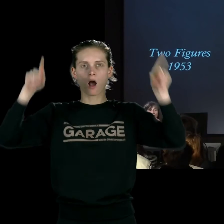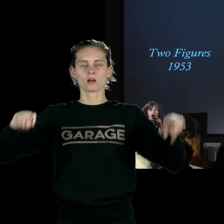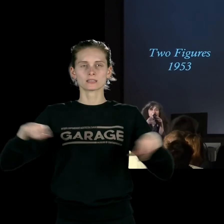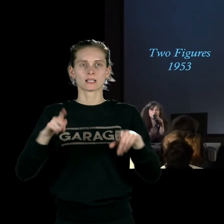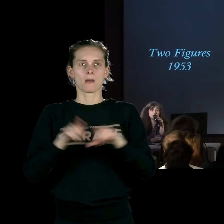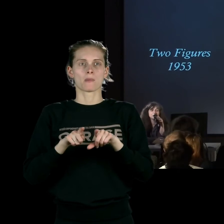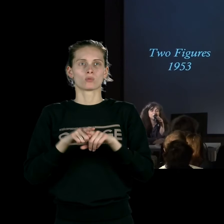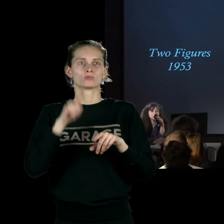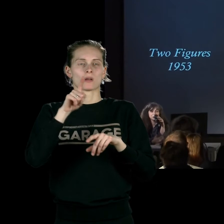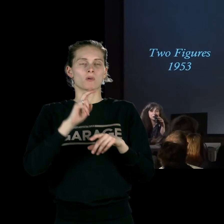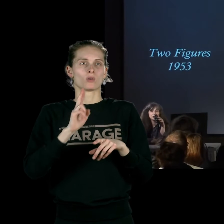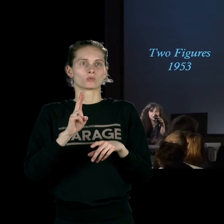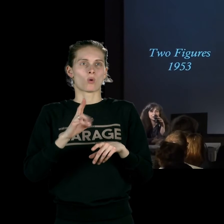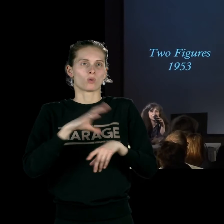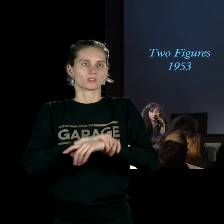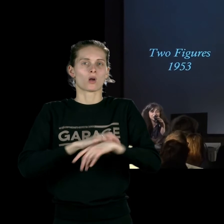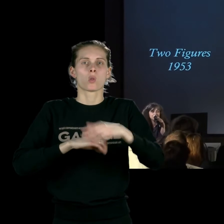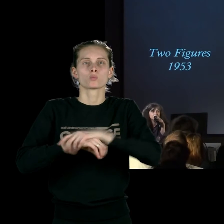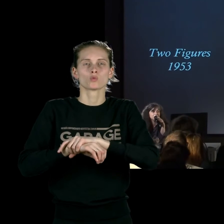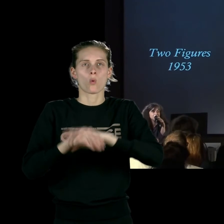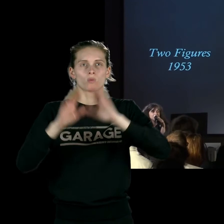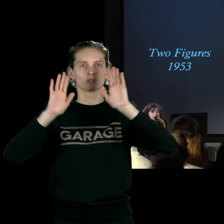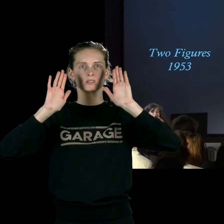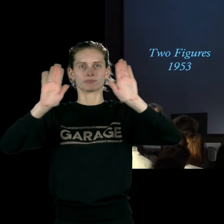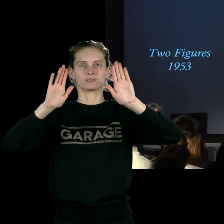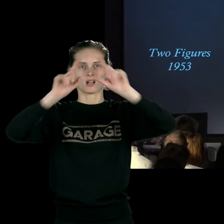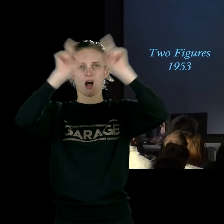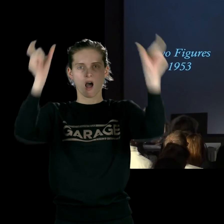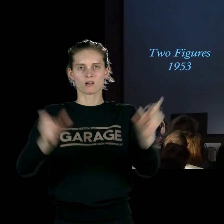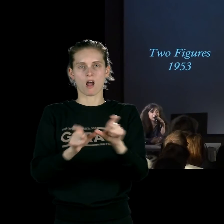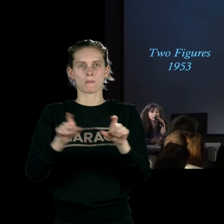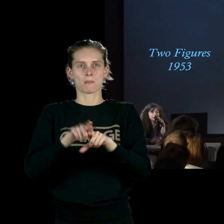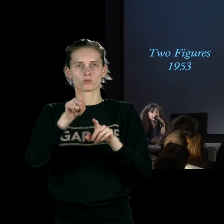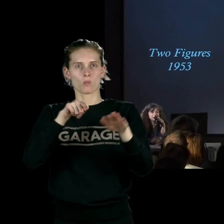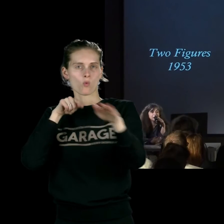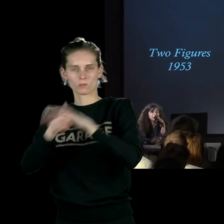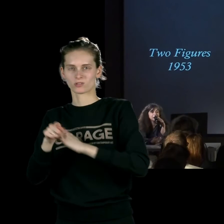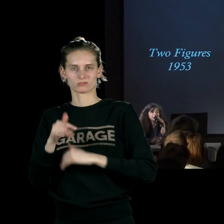полотне персонаж не сможет сбежать, когда его наблюдают.